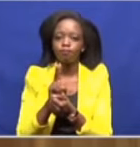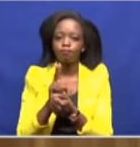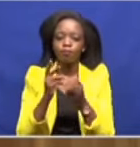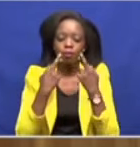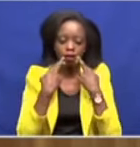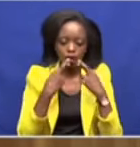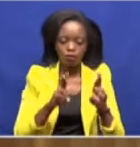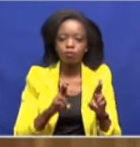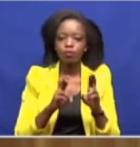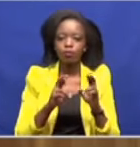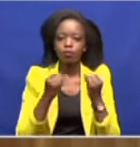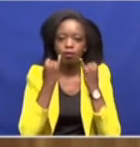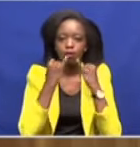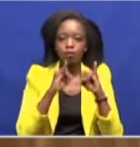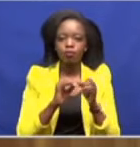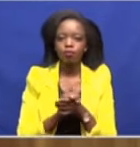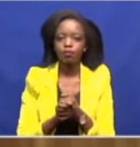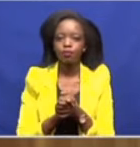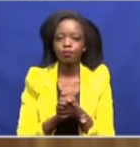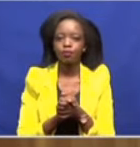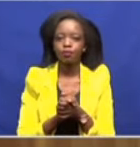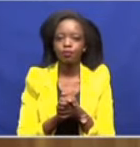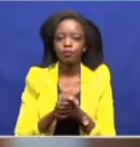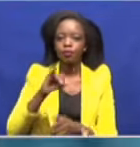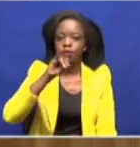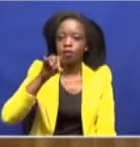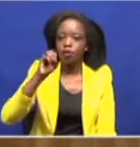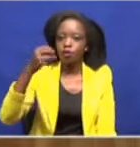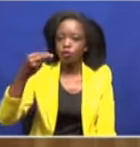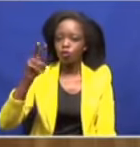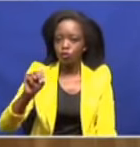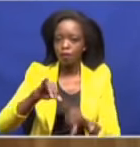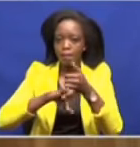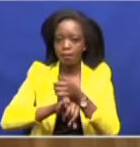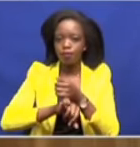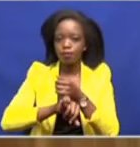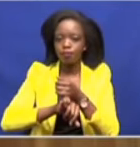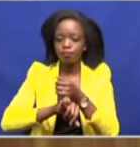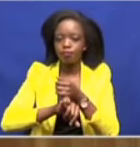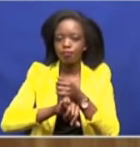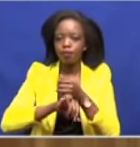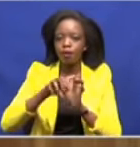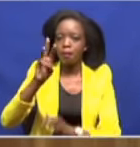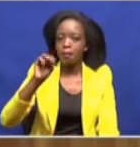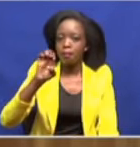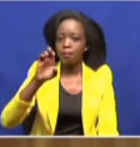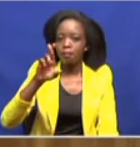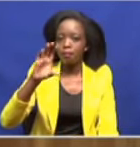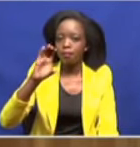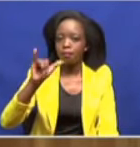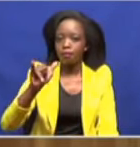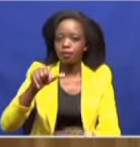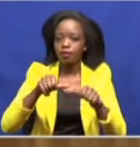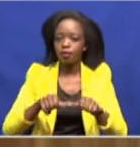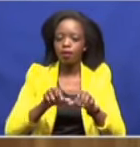Matangazo ya ndoa: John Ngure Nganga mwanae Benson Nganga Ngure na Masi Washuka Nganga